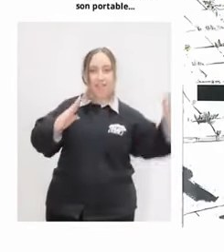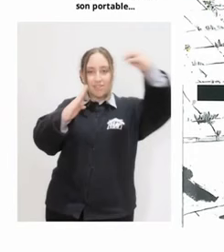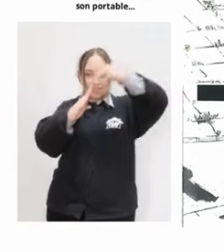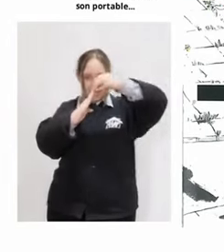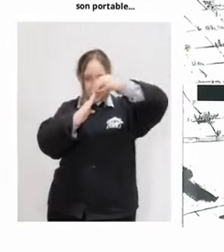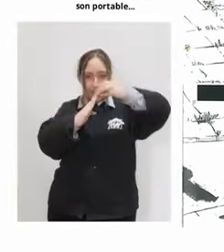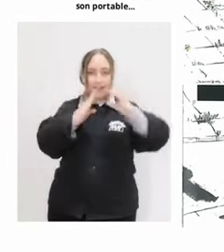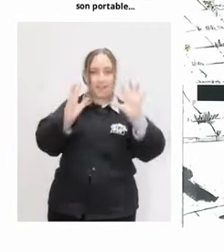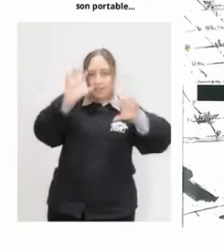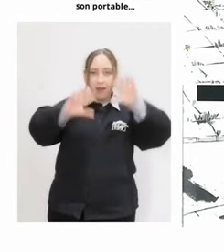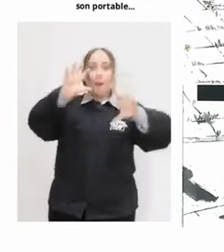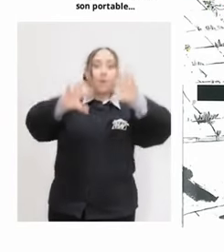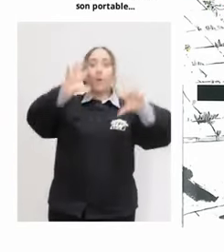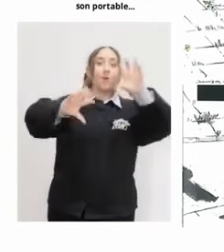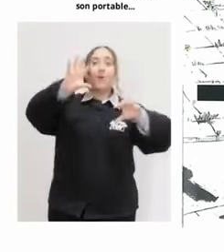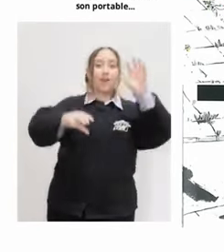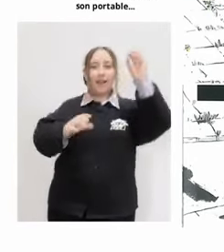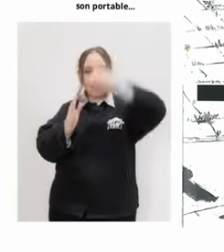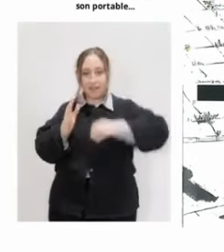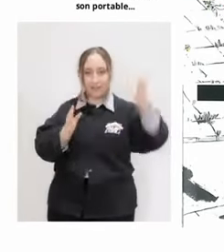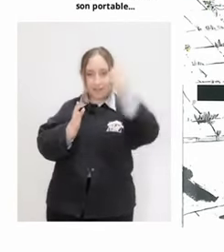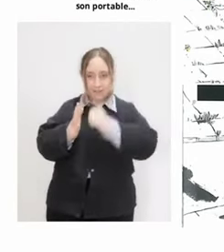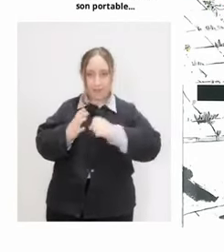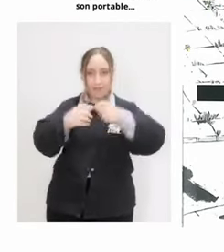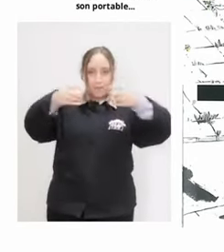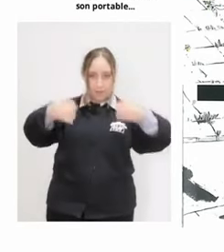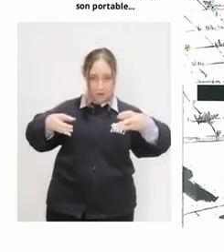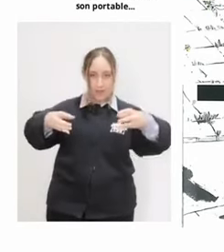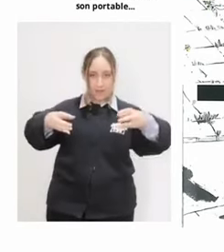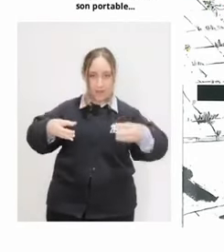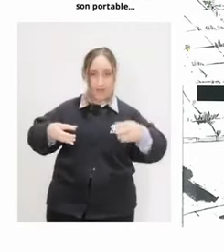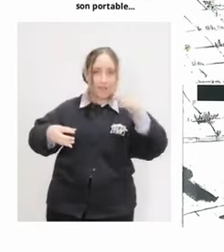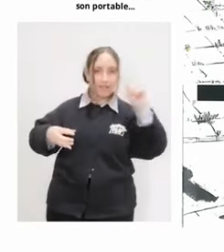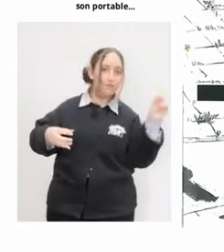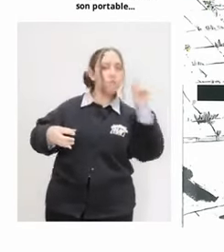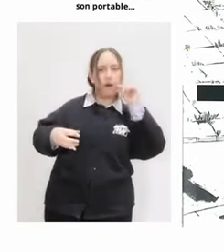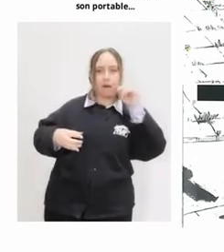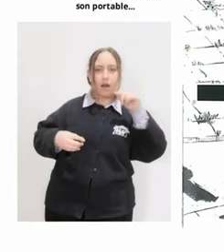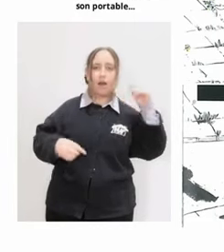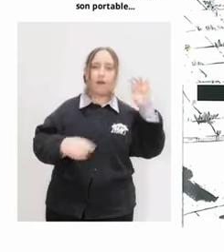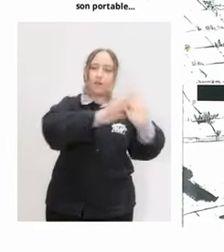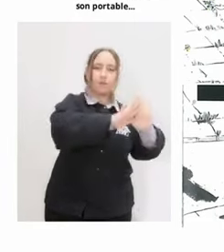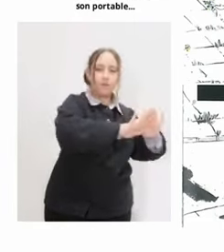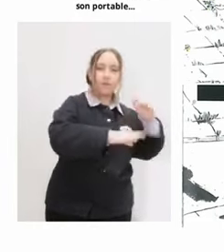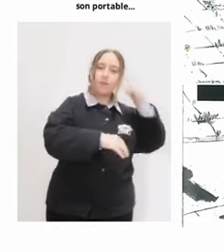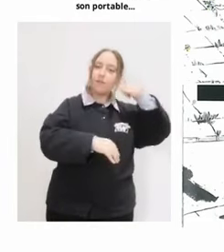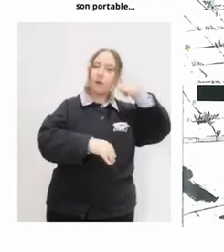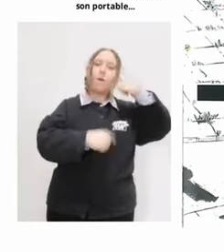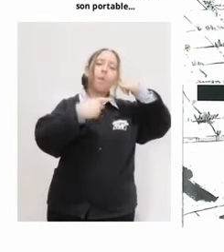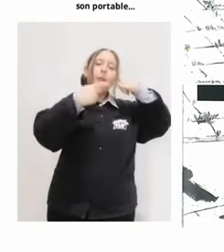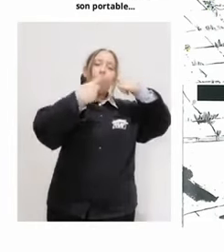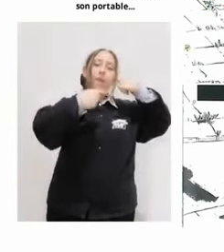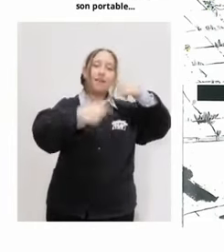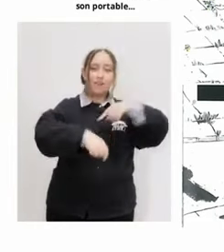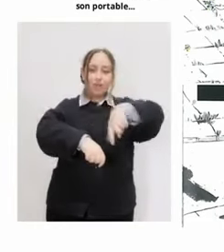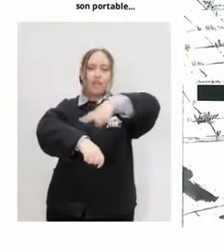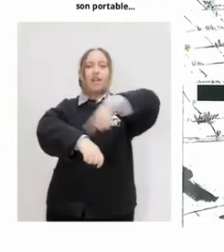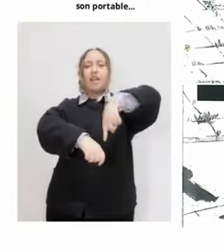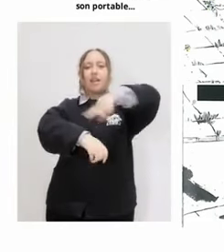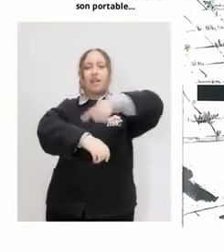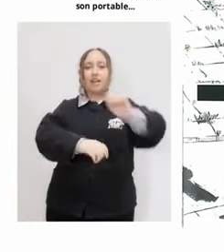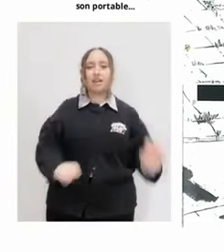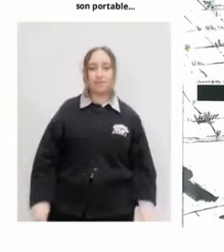maison pour cueillir d'autres fleurs qu'elle ajoute à son joli bouquet. Son papa est toujours accroché